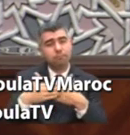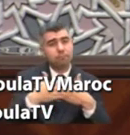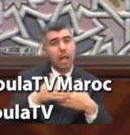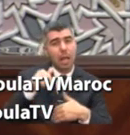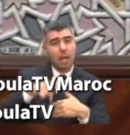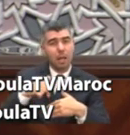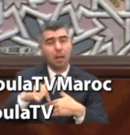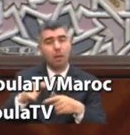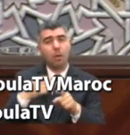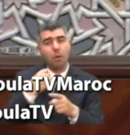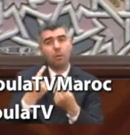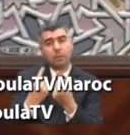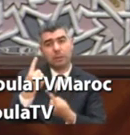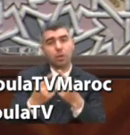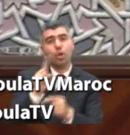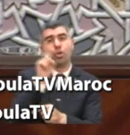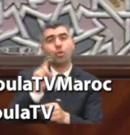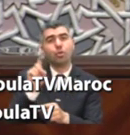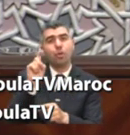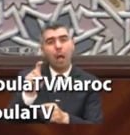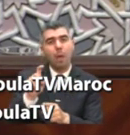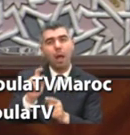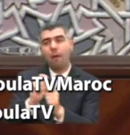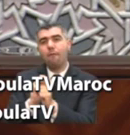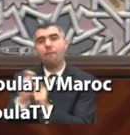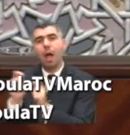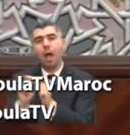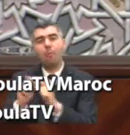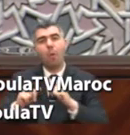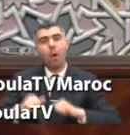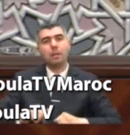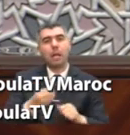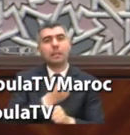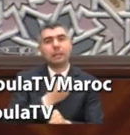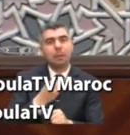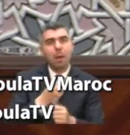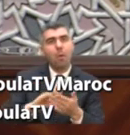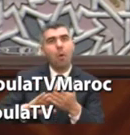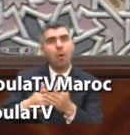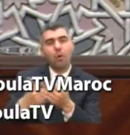مراكز اللي كدار بعض المرات كيديروها الجماعات بلا ما يتشاوروا مع وزاره الصحه، ما كتكونش وزارة الصحة لا وجدت لا التجهيز